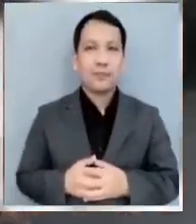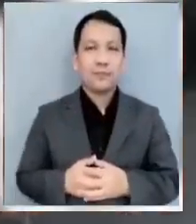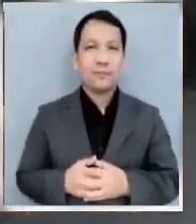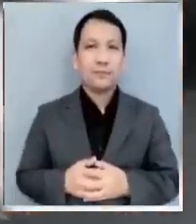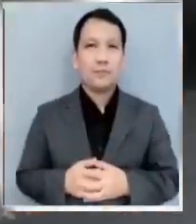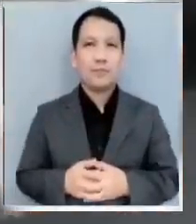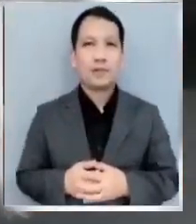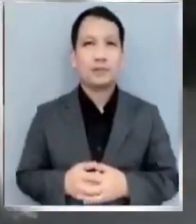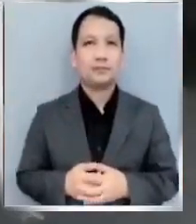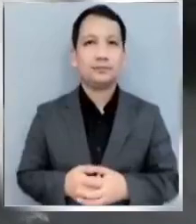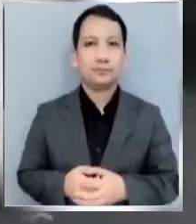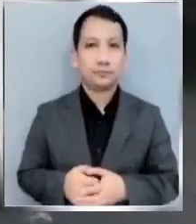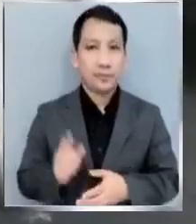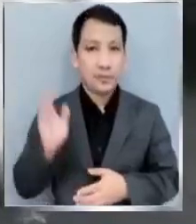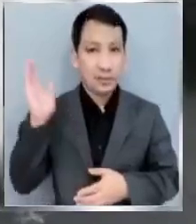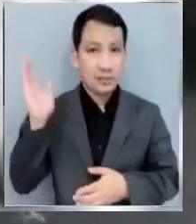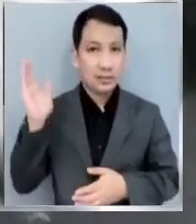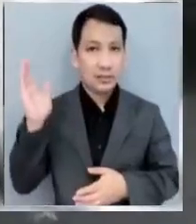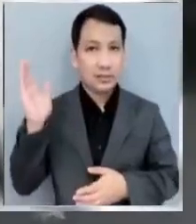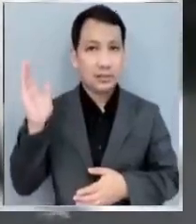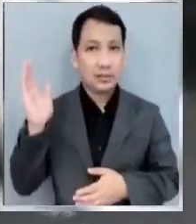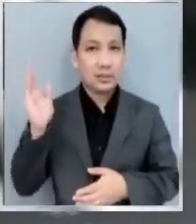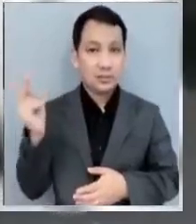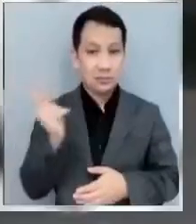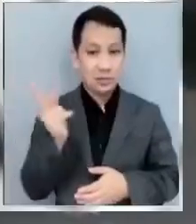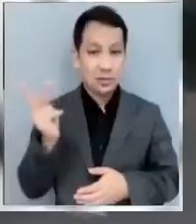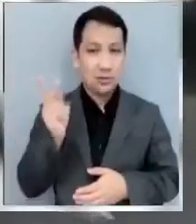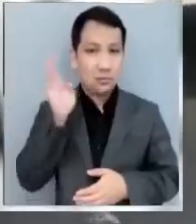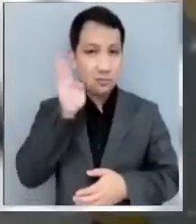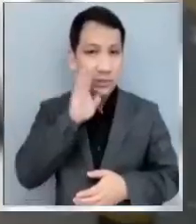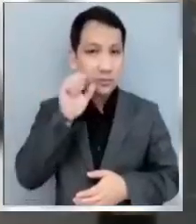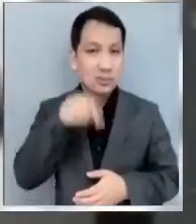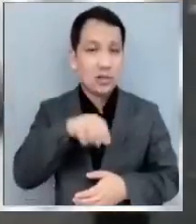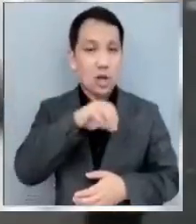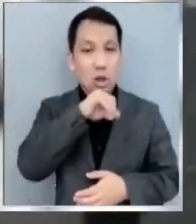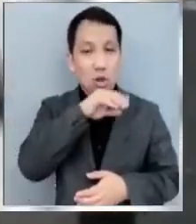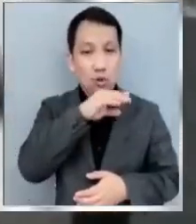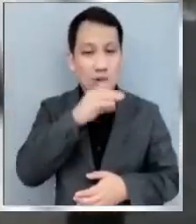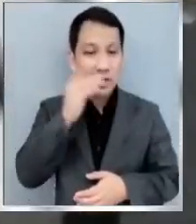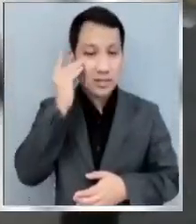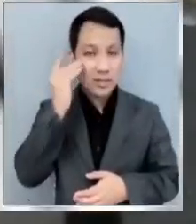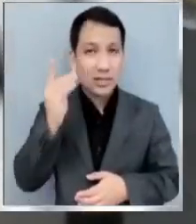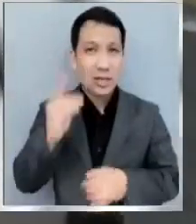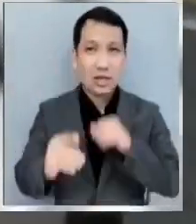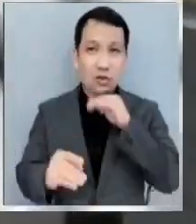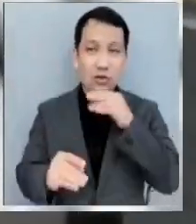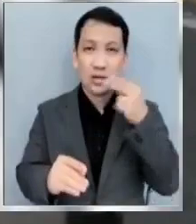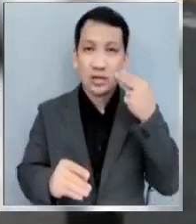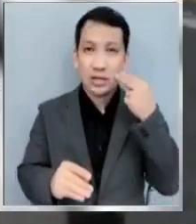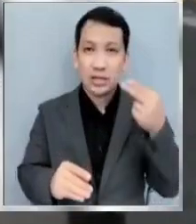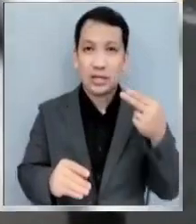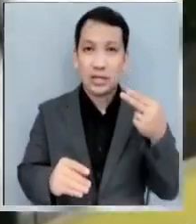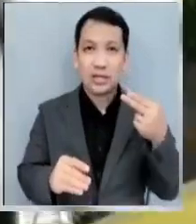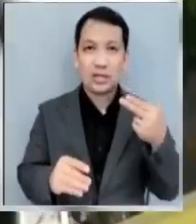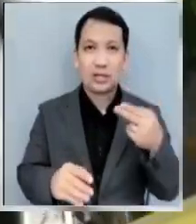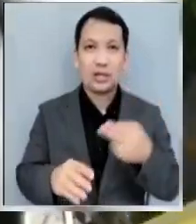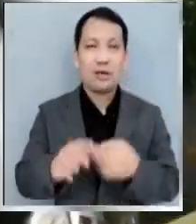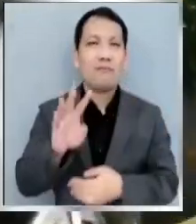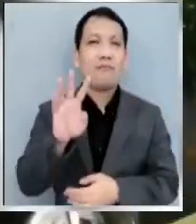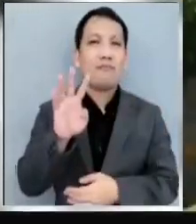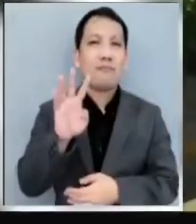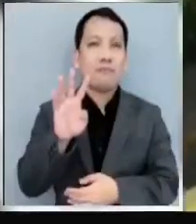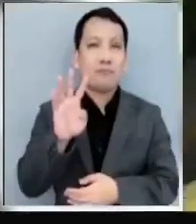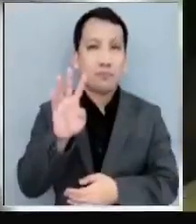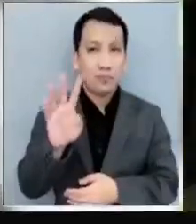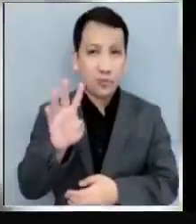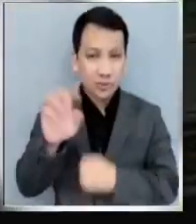Sipag at tiyaga ang puhunan na magkapatid na sina Lola Jega at Lola Helen na mahigit 4 na dekada ng Barker ng